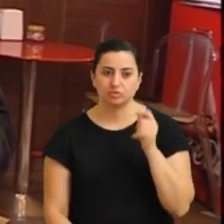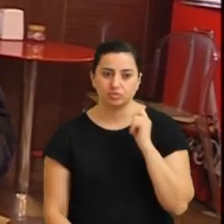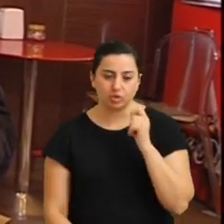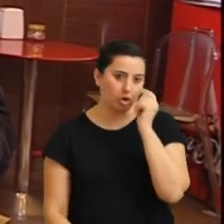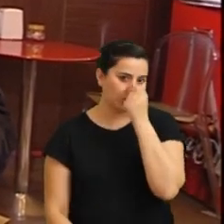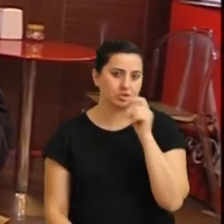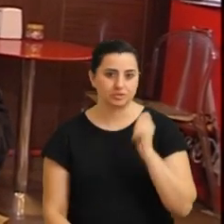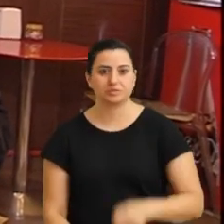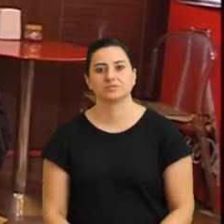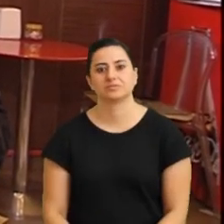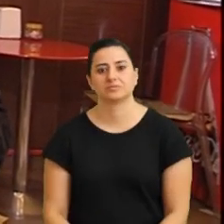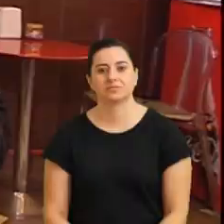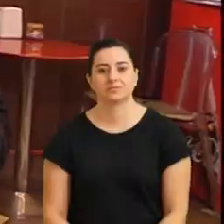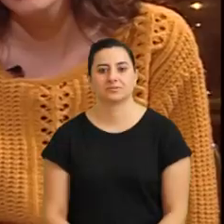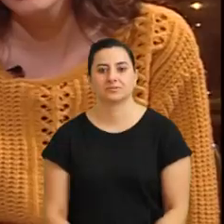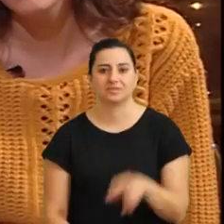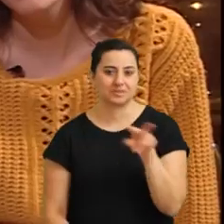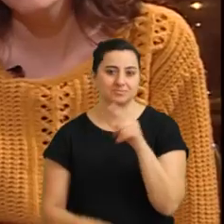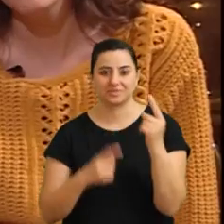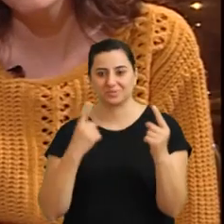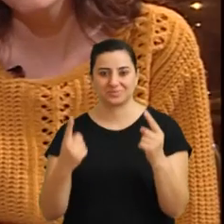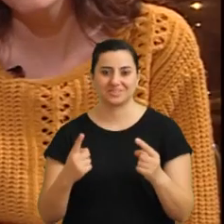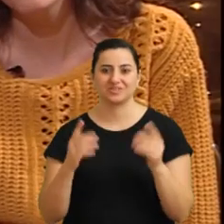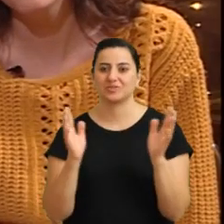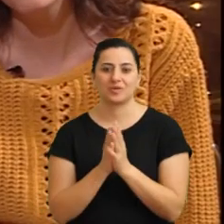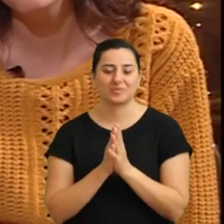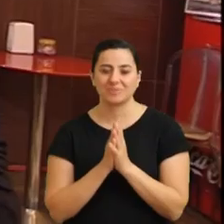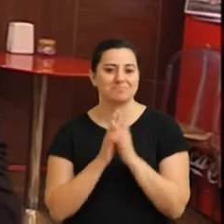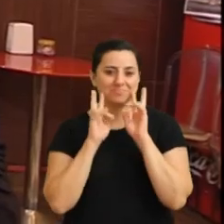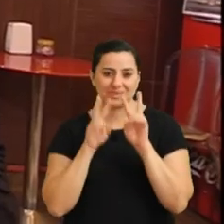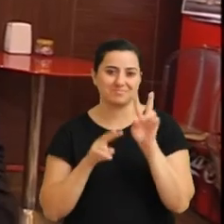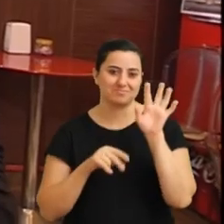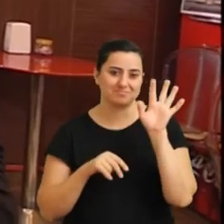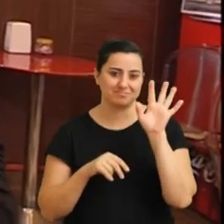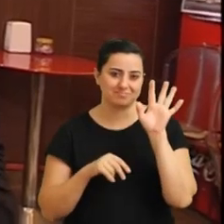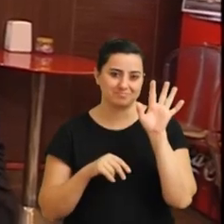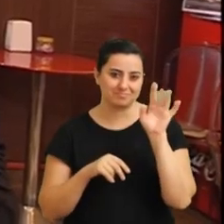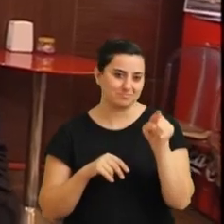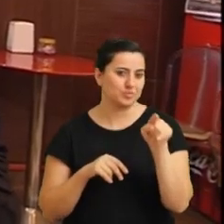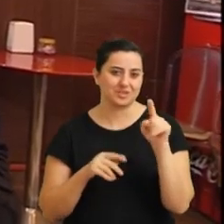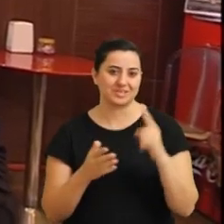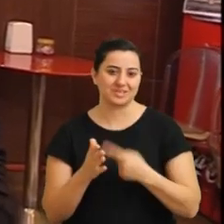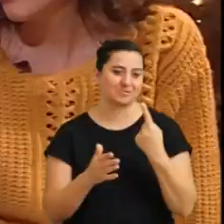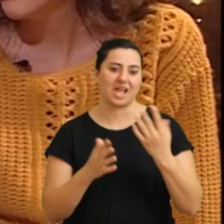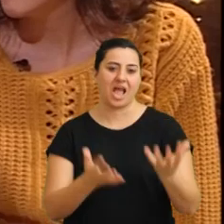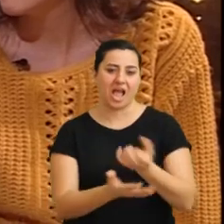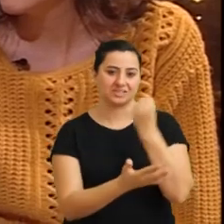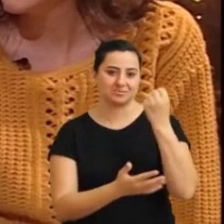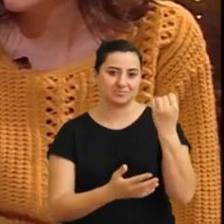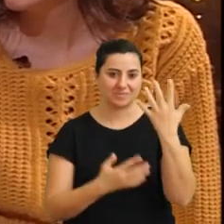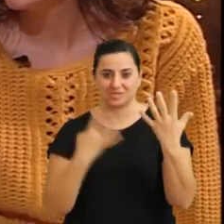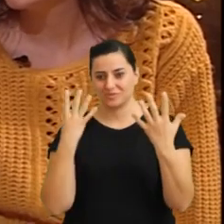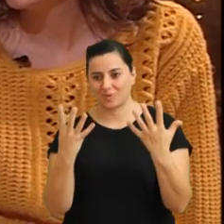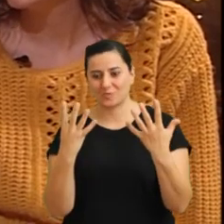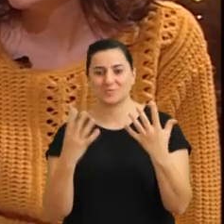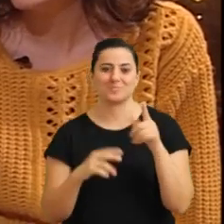işi becerdiniz. İkinize de birer puan. Toplam olarak baktığımız zaman Mert şu anda bu imtihanı geçti.